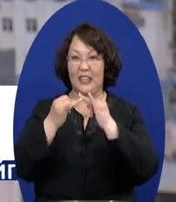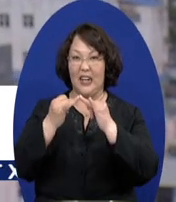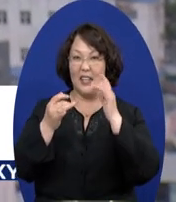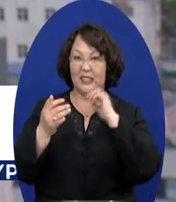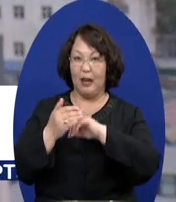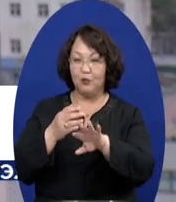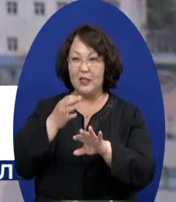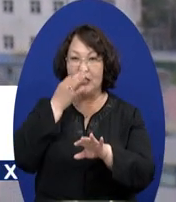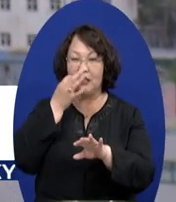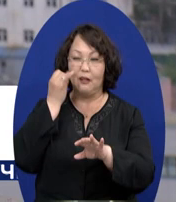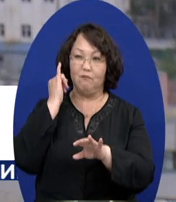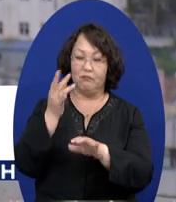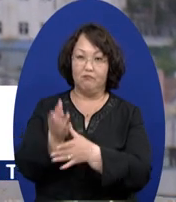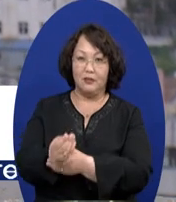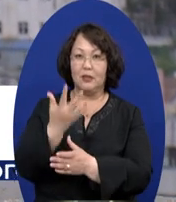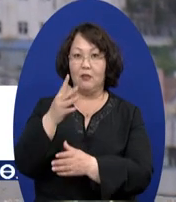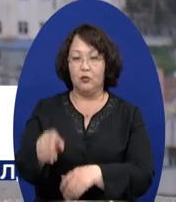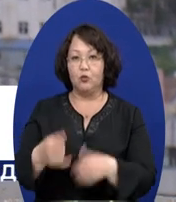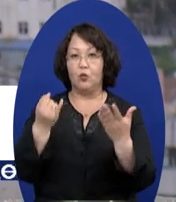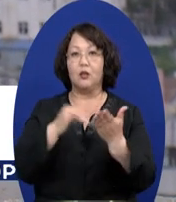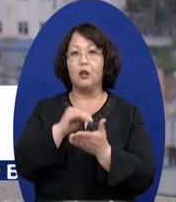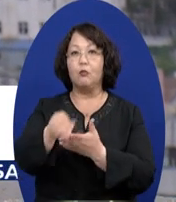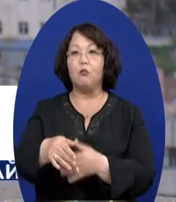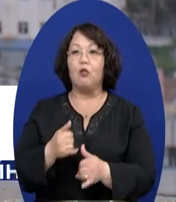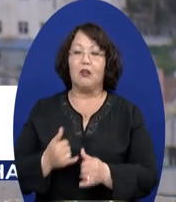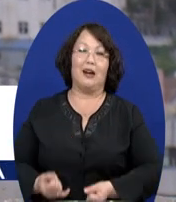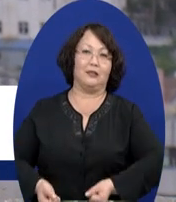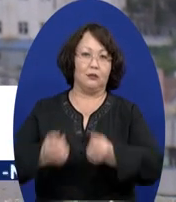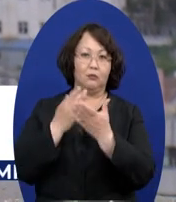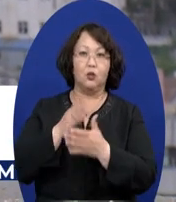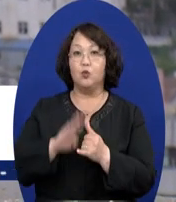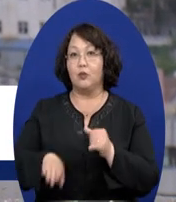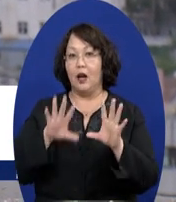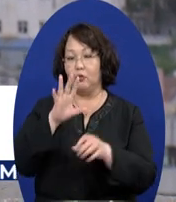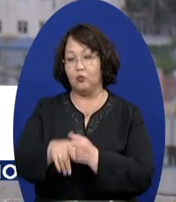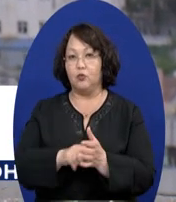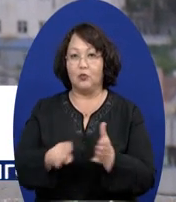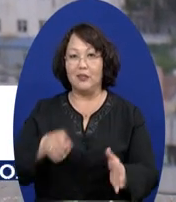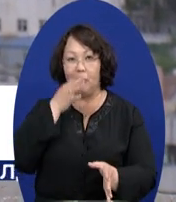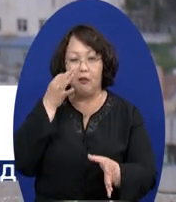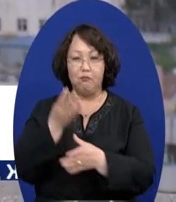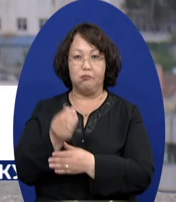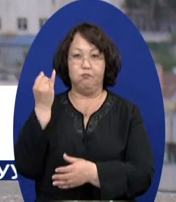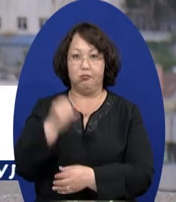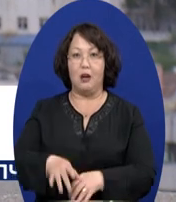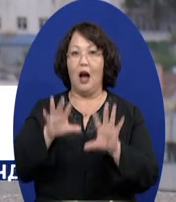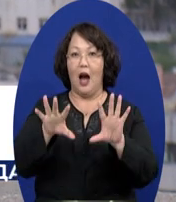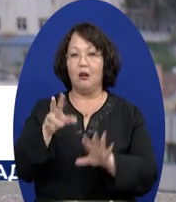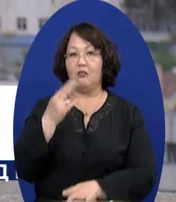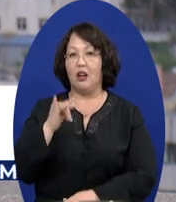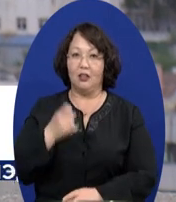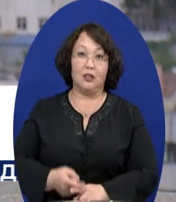хэрэг 5.6 тэрбум төгрөгийн хохирол учирсан байна. Сүүлийн 10 жил дэлхэд заллих гэмт хэрэг 10 дахин өссөн